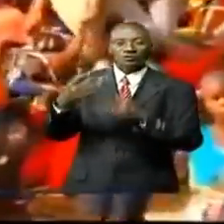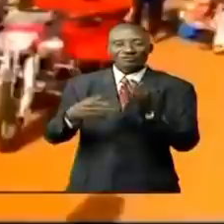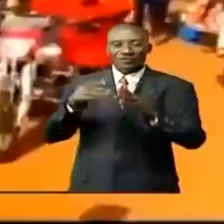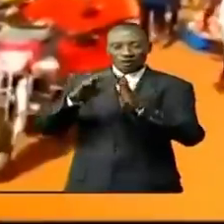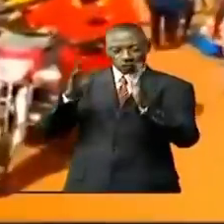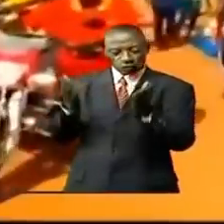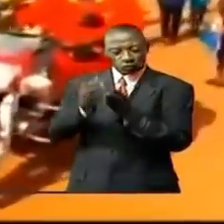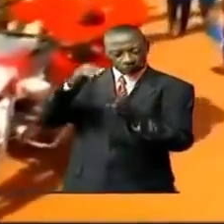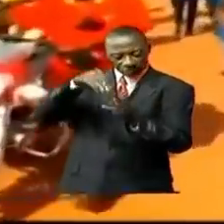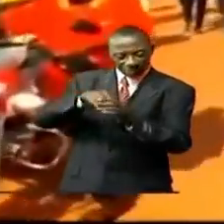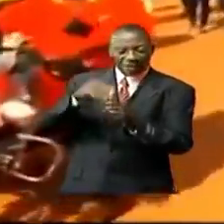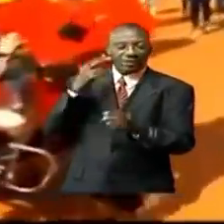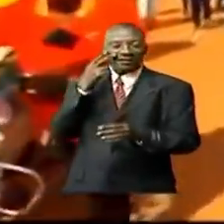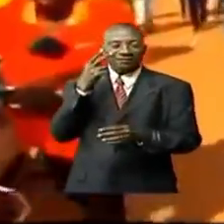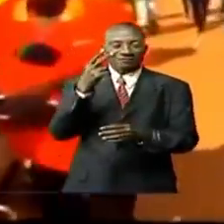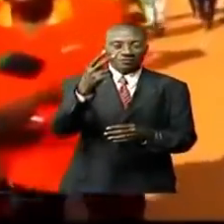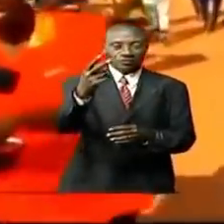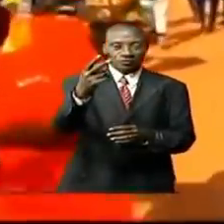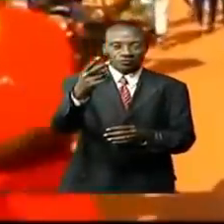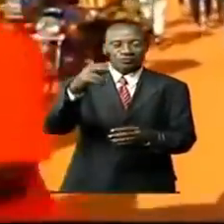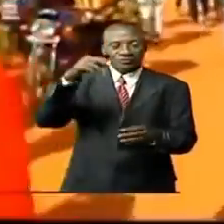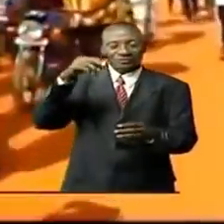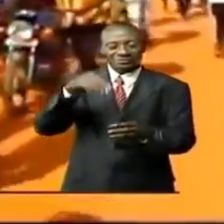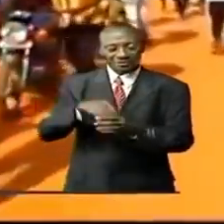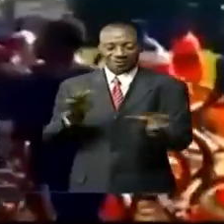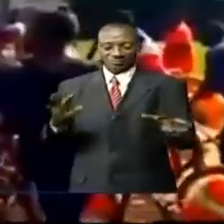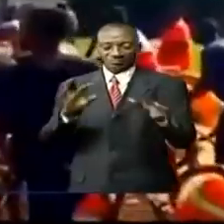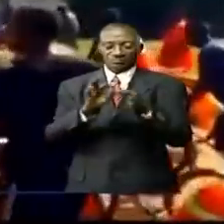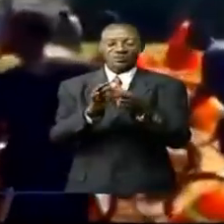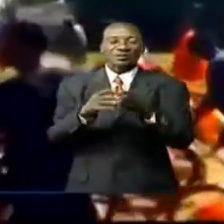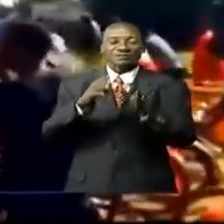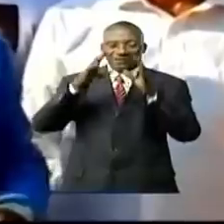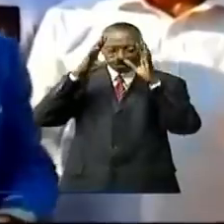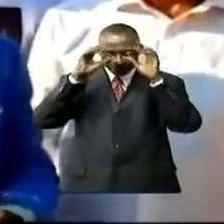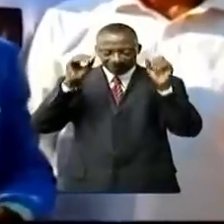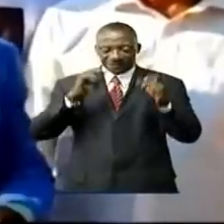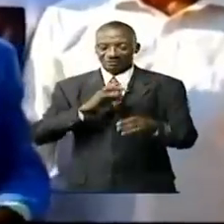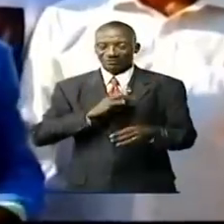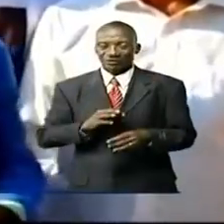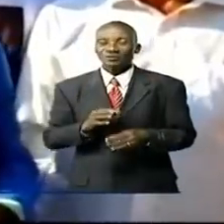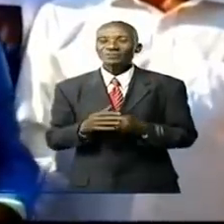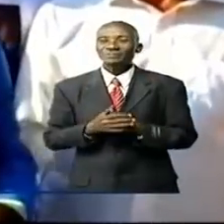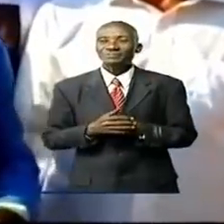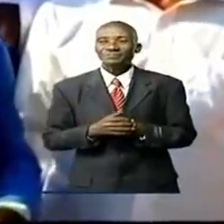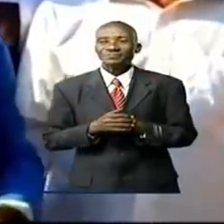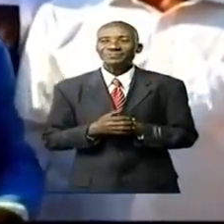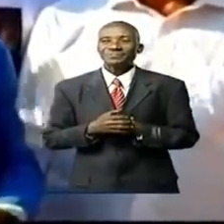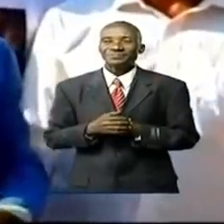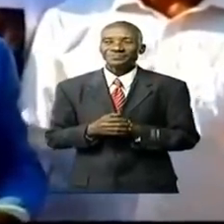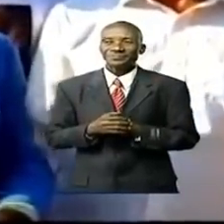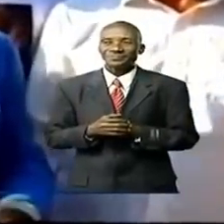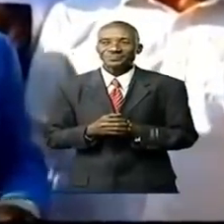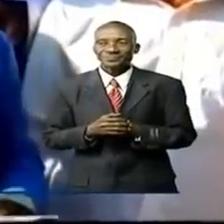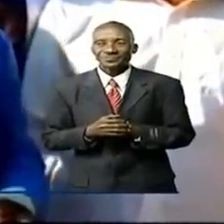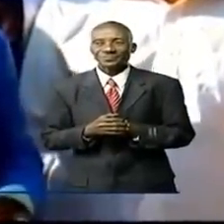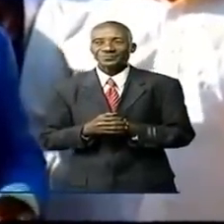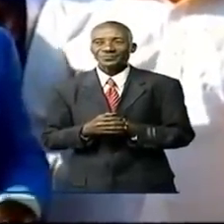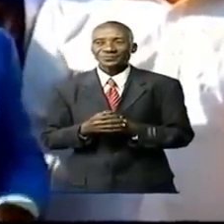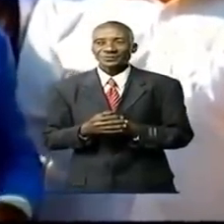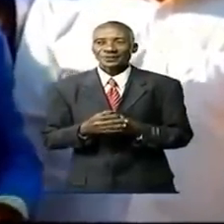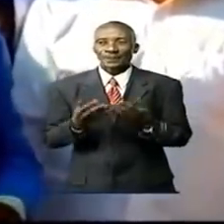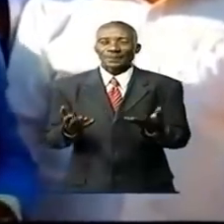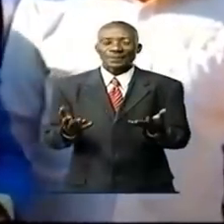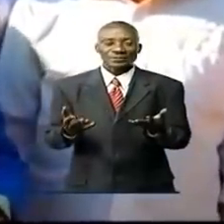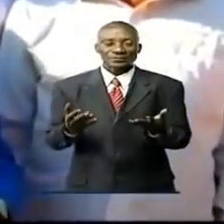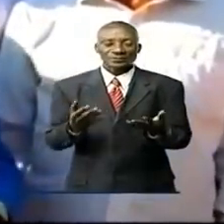Tshisekedi Tshilombo. À la fin de cette marche pacifique, une déclaration a été lue. La victoire du peuple manifestée par l'élection de son